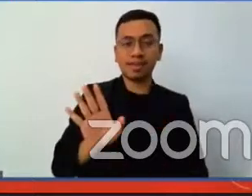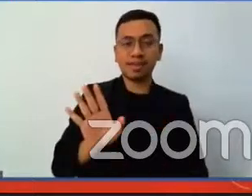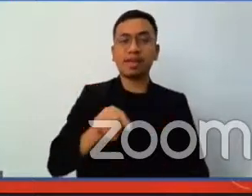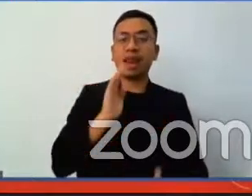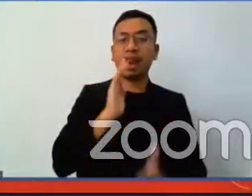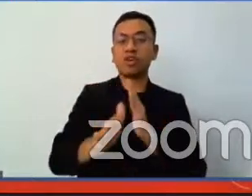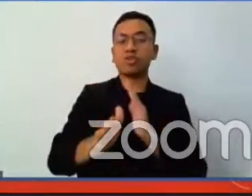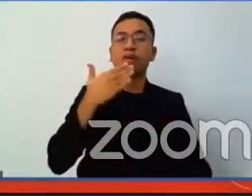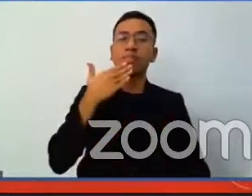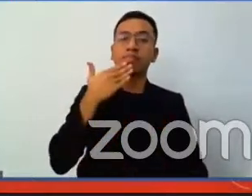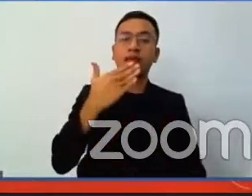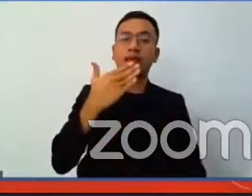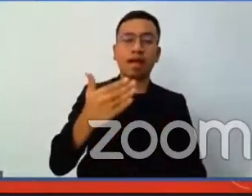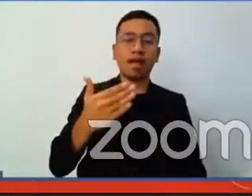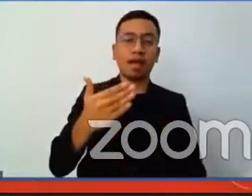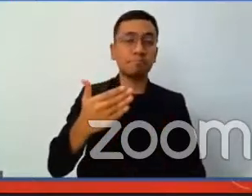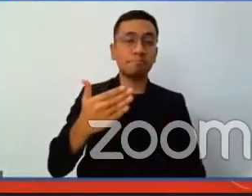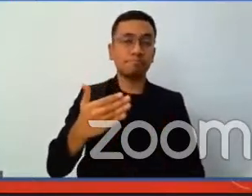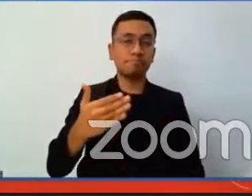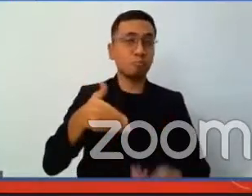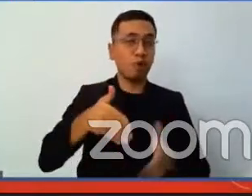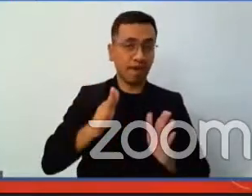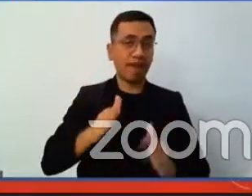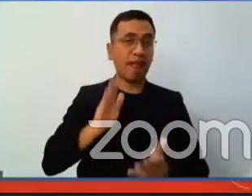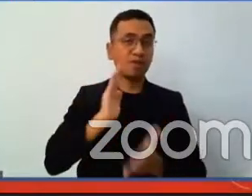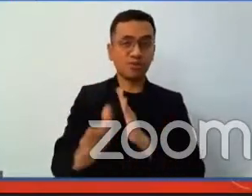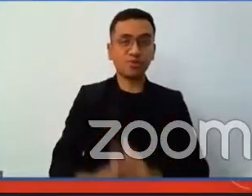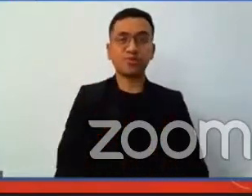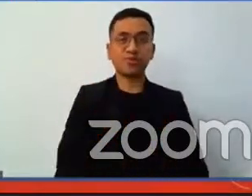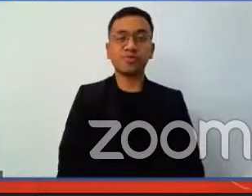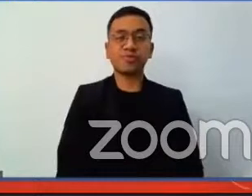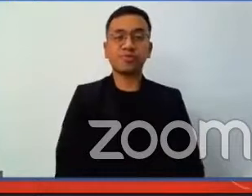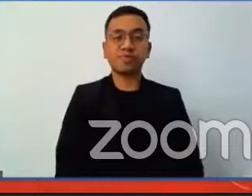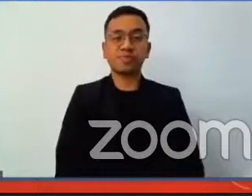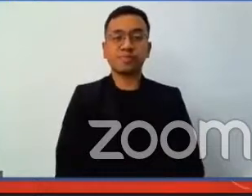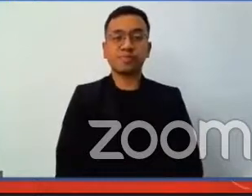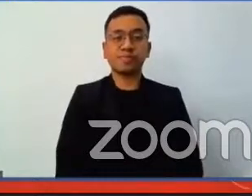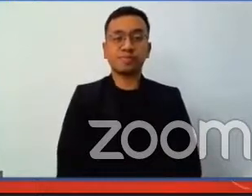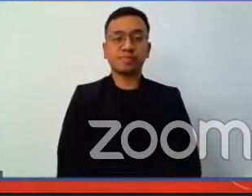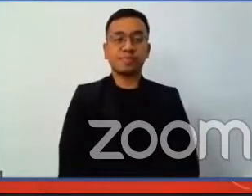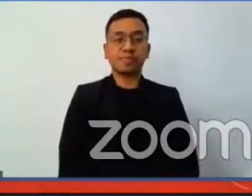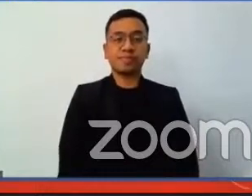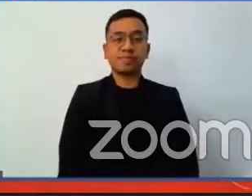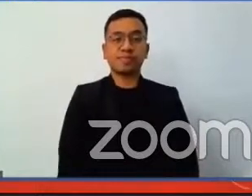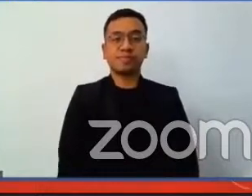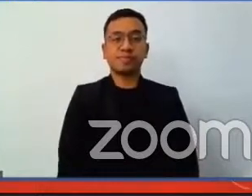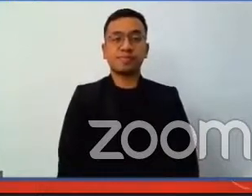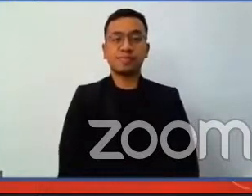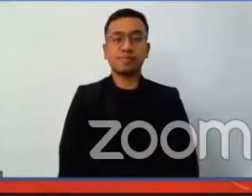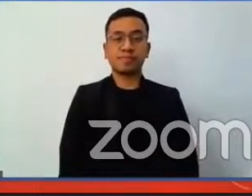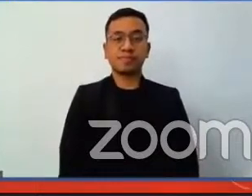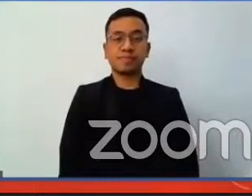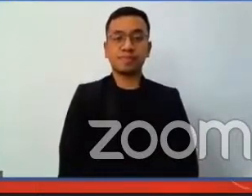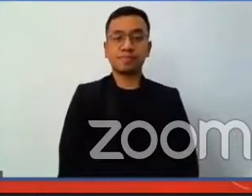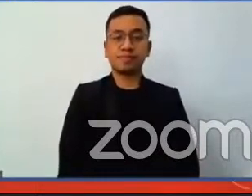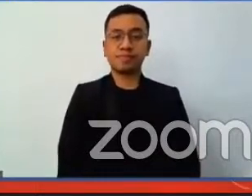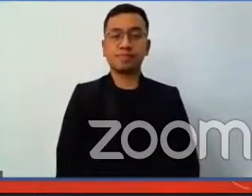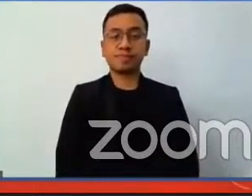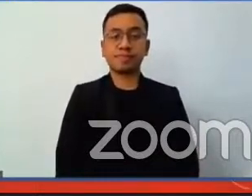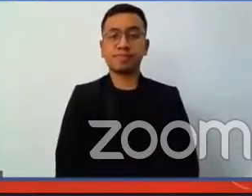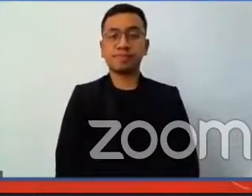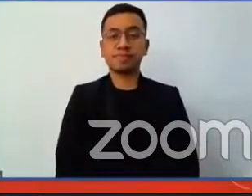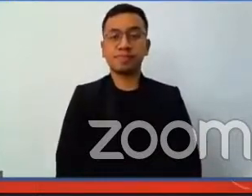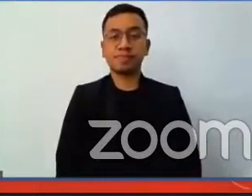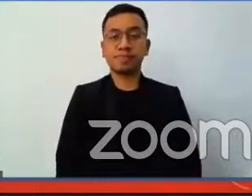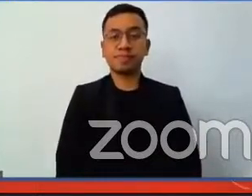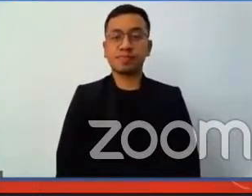sesi pertanyaan. Bapak Ibu, ini saya bacakan ya Pak Ainun ya